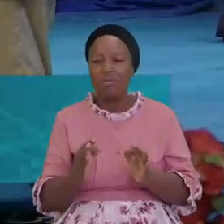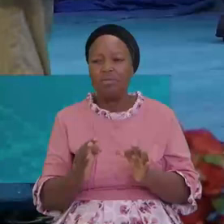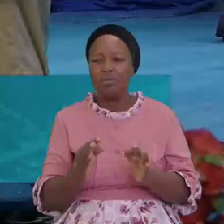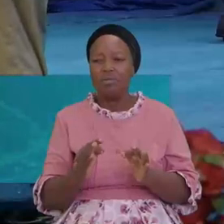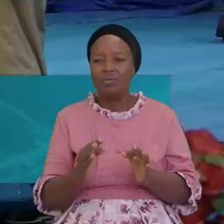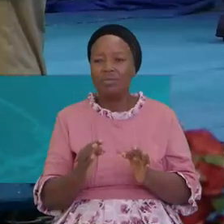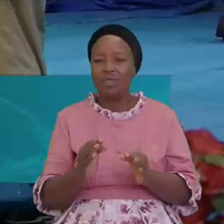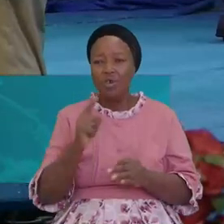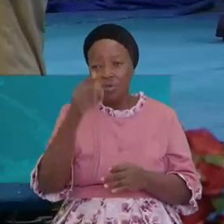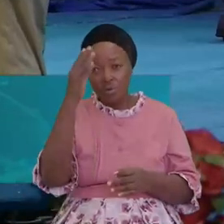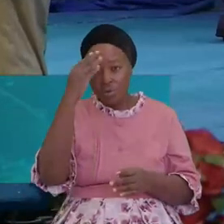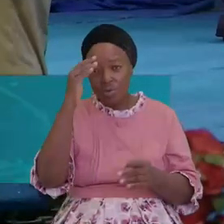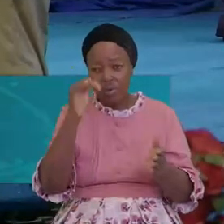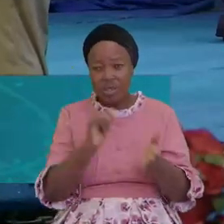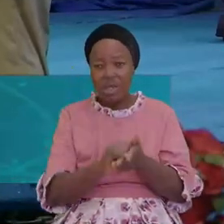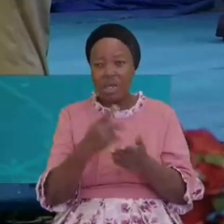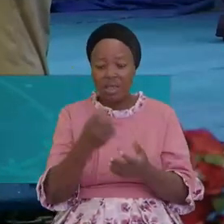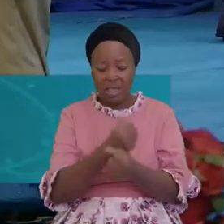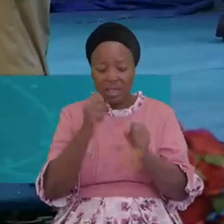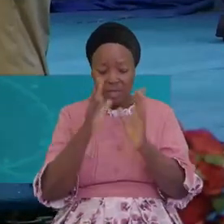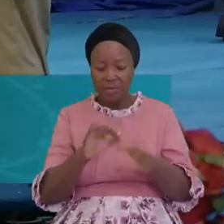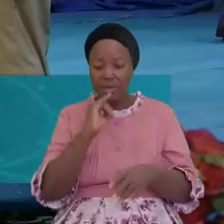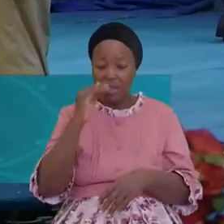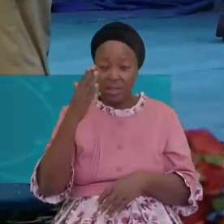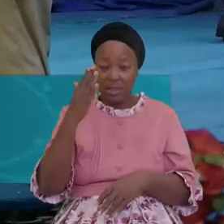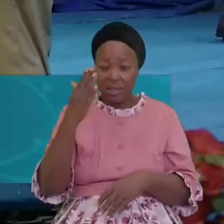De ta volonté personnelle.